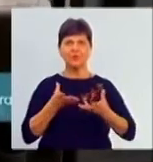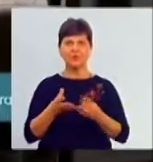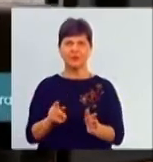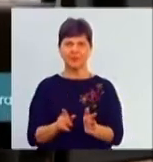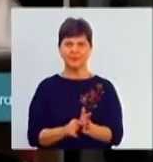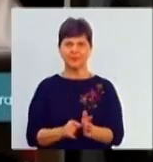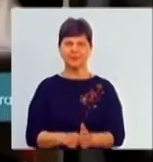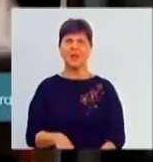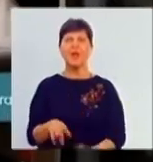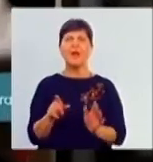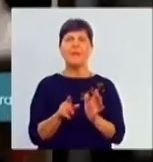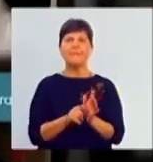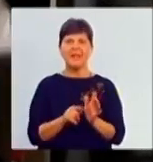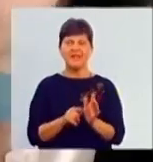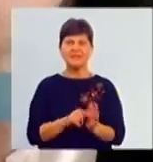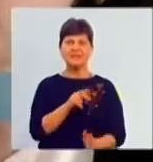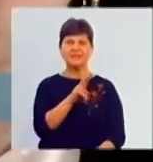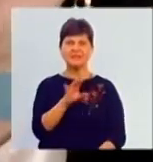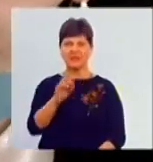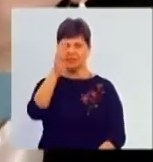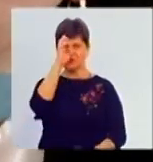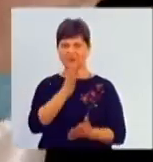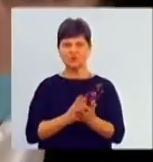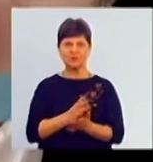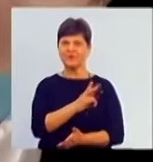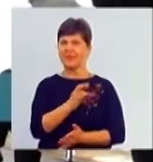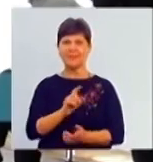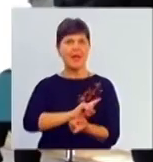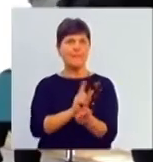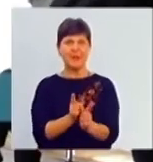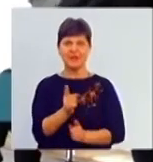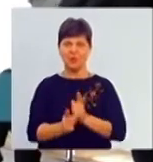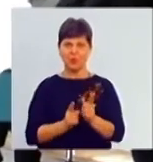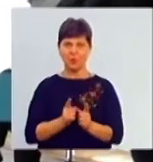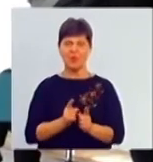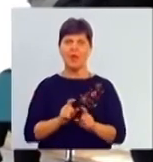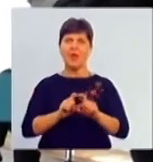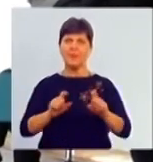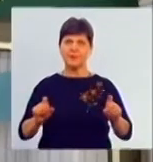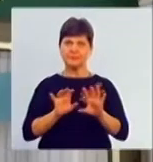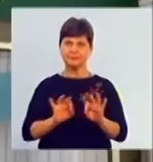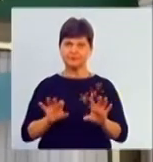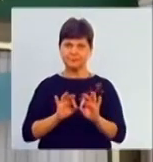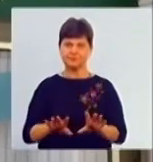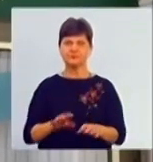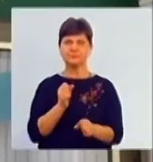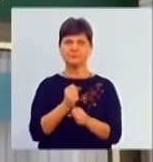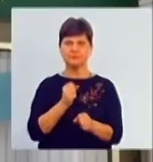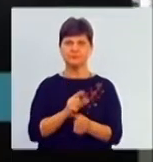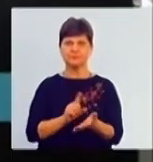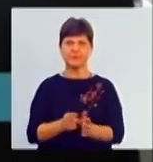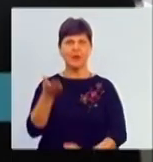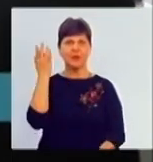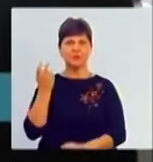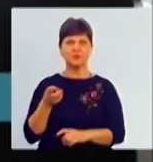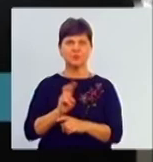державних службовців не перераховуються. Фахівець фонду також пояснює, пенсіонери, які продовжують працювати, раніше мали би прийти в